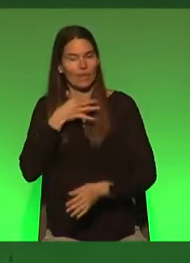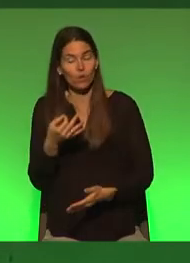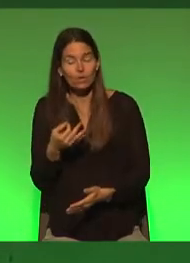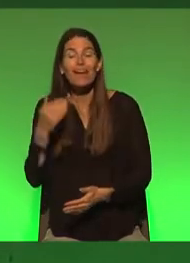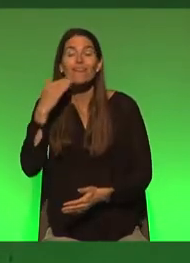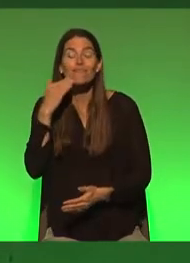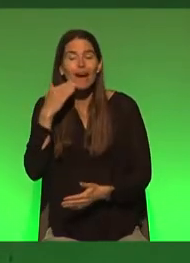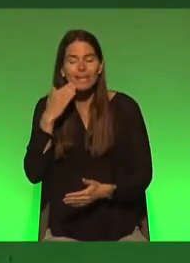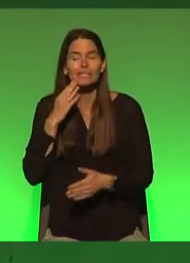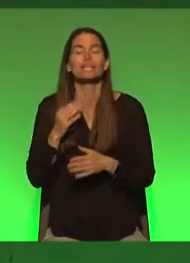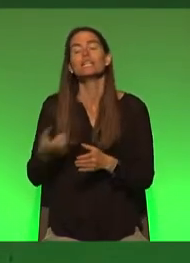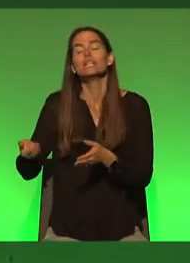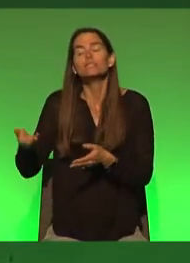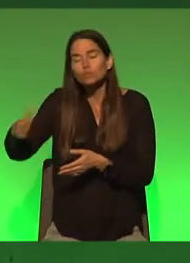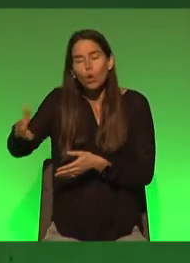im Mittelmeer?